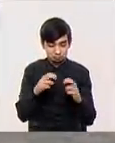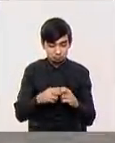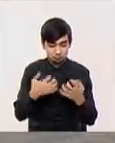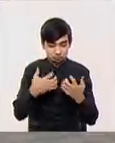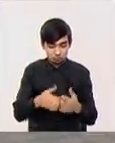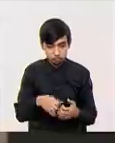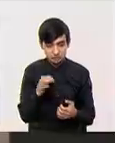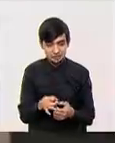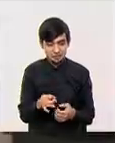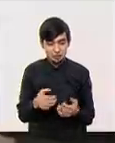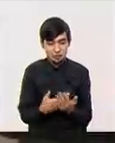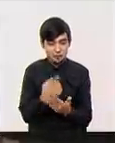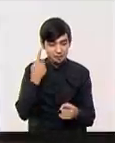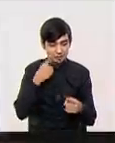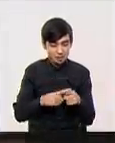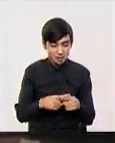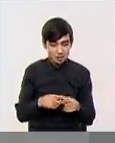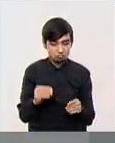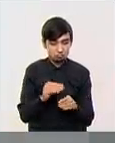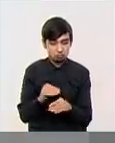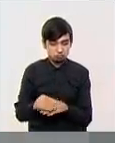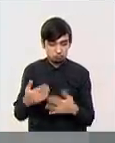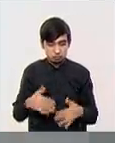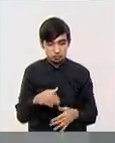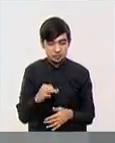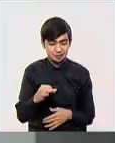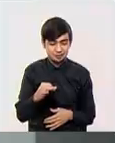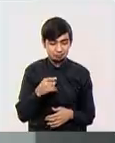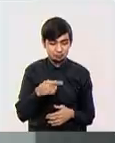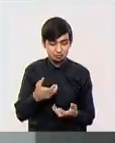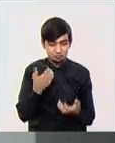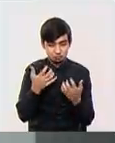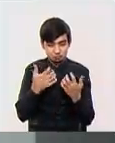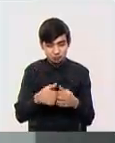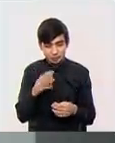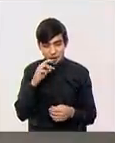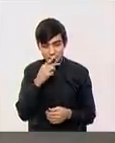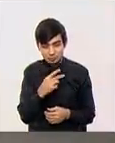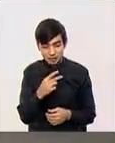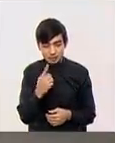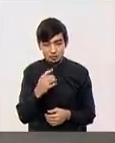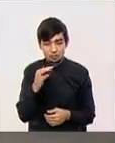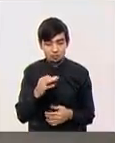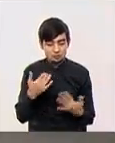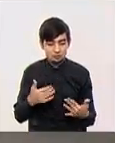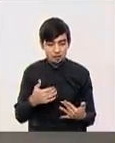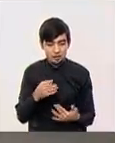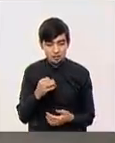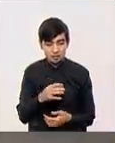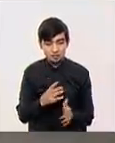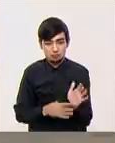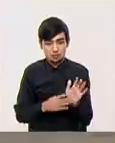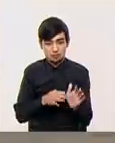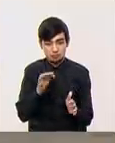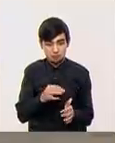дейін станцияға тек жаңа технологиялар қолданылыпты. Ультрадыбыстық есептеуіш құралының қателесу шегі 1%-дан аспайды дейді мамандар.